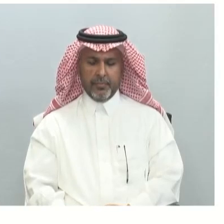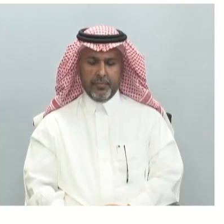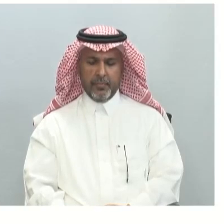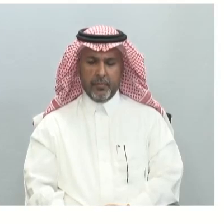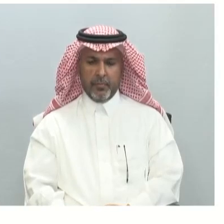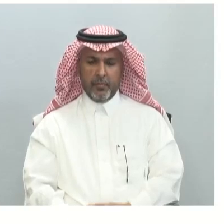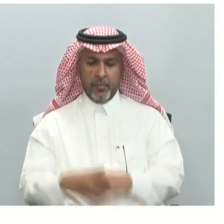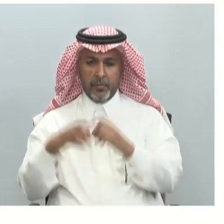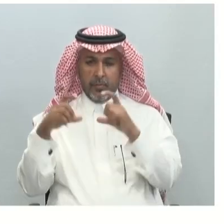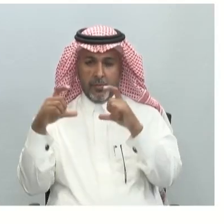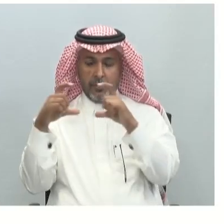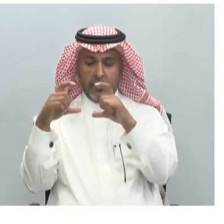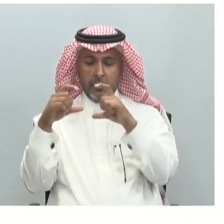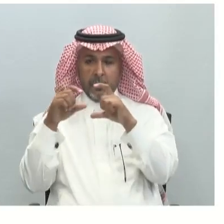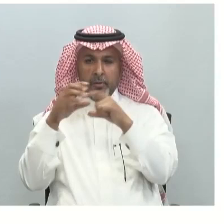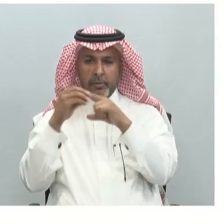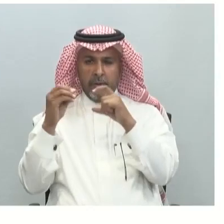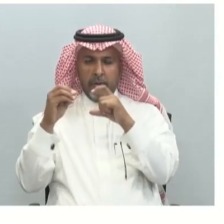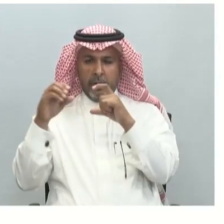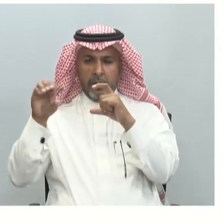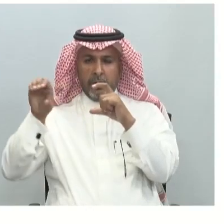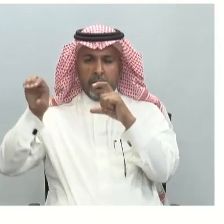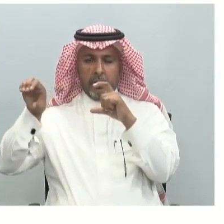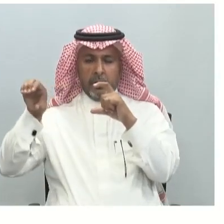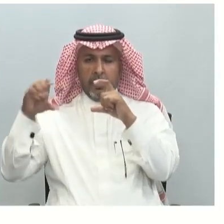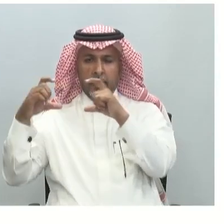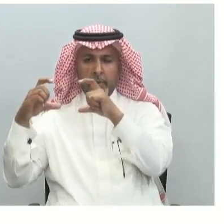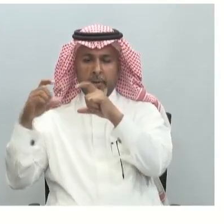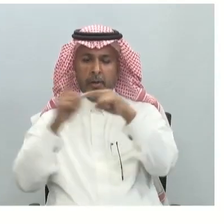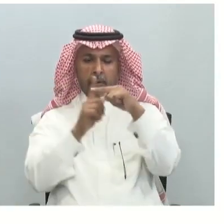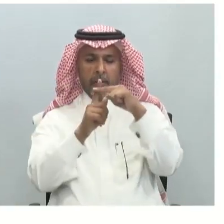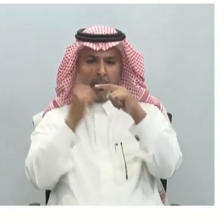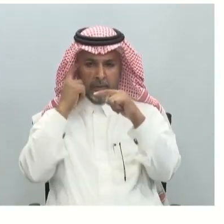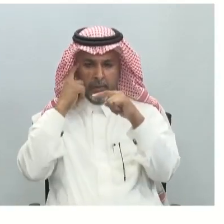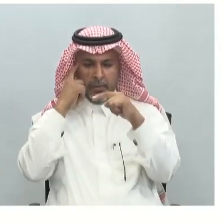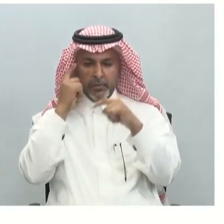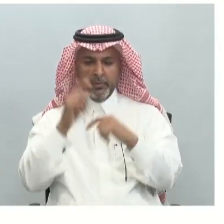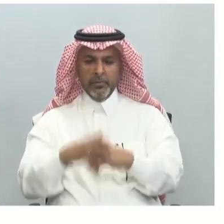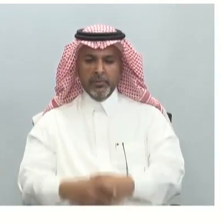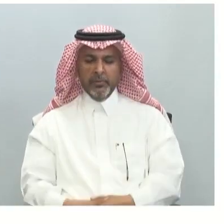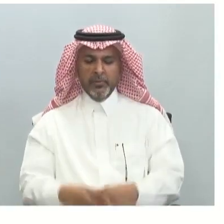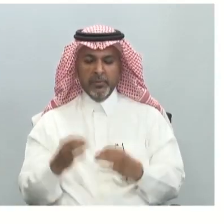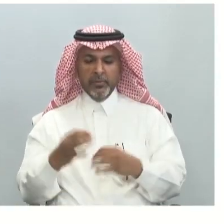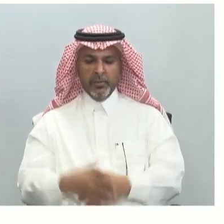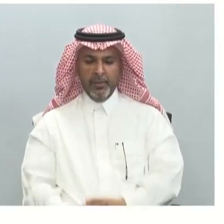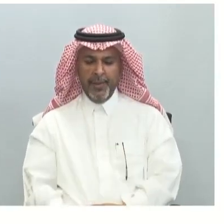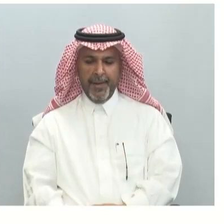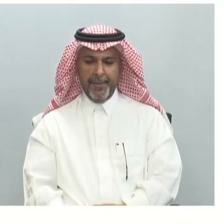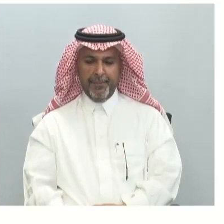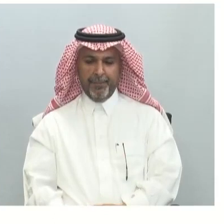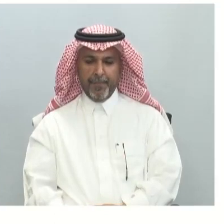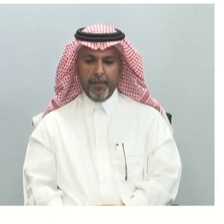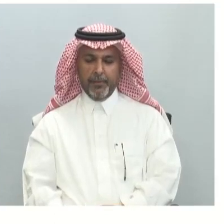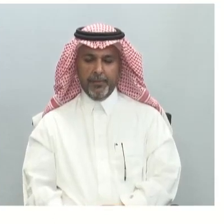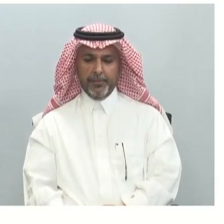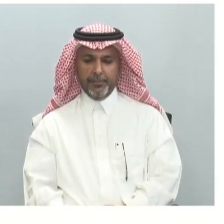فتصير زائد بي زائد سالب سي واضح ممتاز اذا -3 راح تضرب في